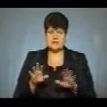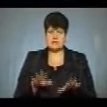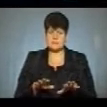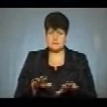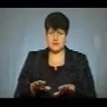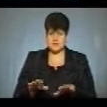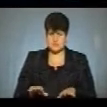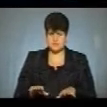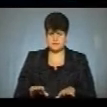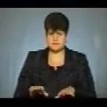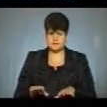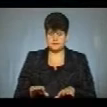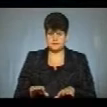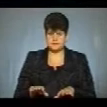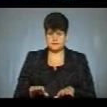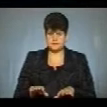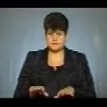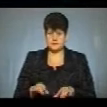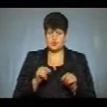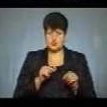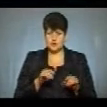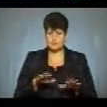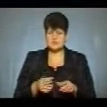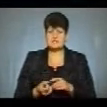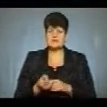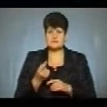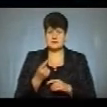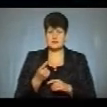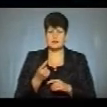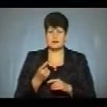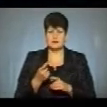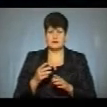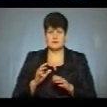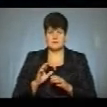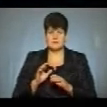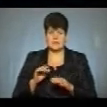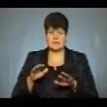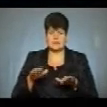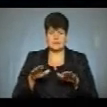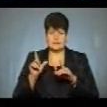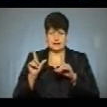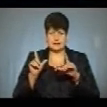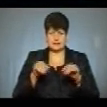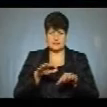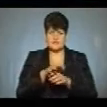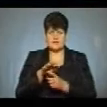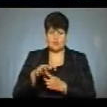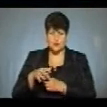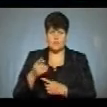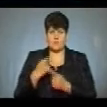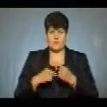тобто з того місця, звідки ми запустили квадрокоптер. Наступні наші дії – повертаємо квадрокоптер